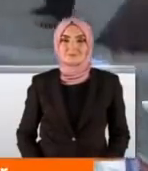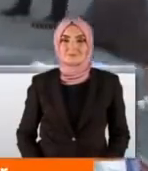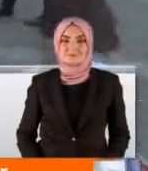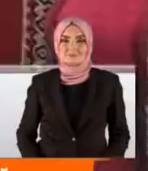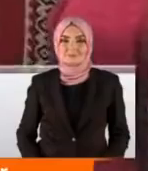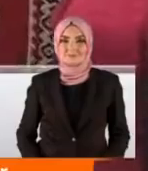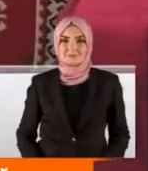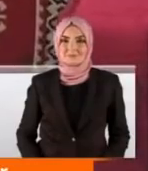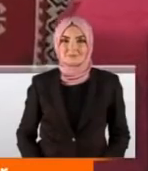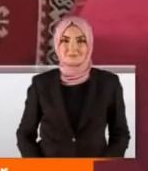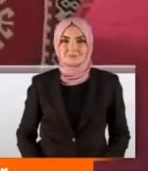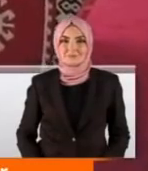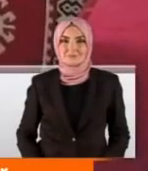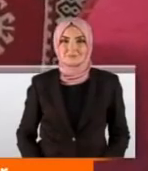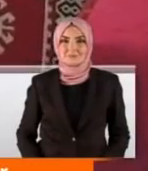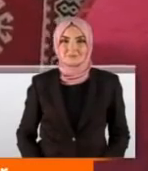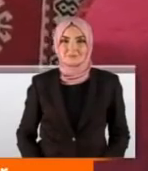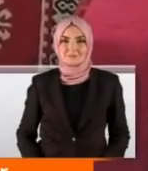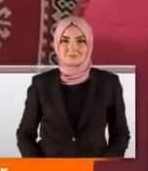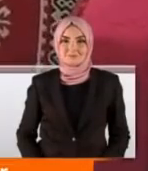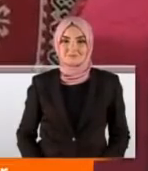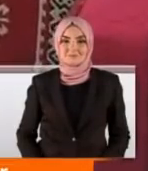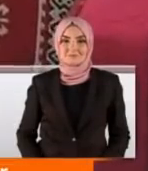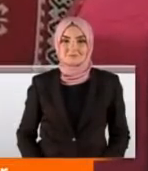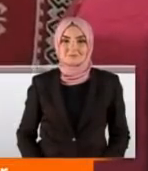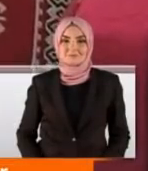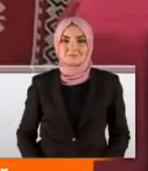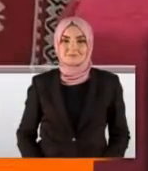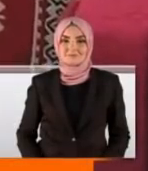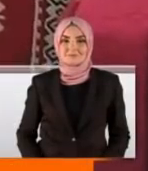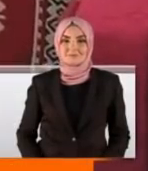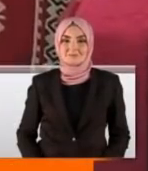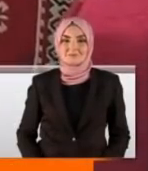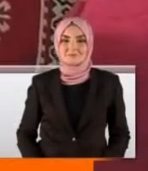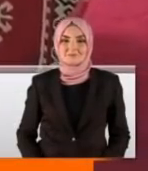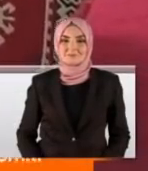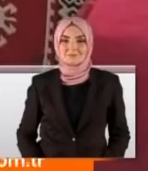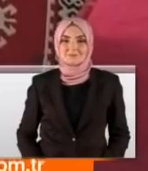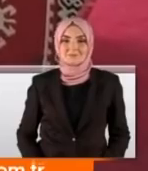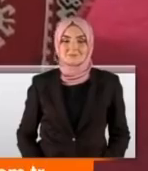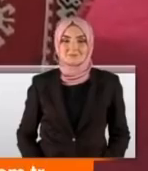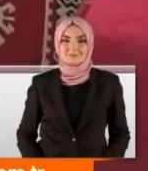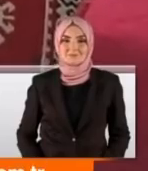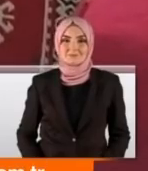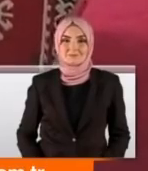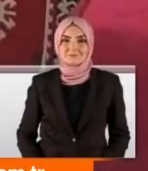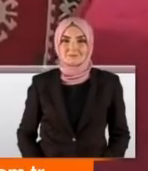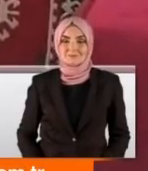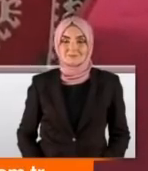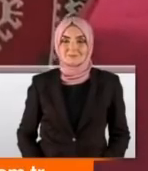Gönülden gönüle gider yaro yaro yaro yaro.